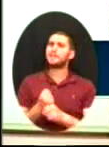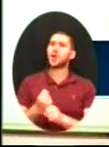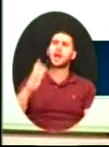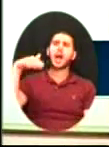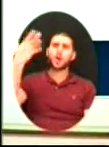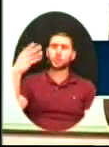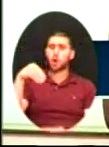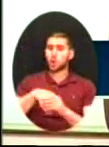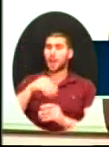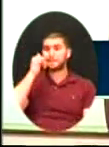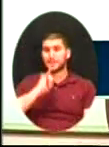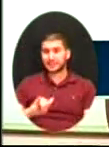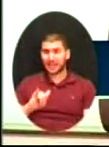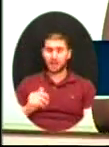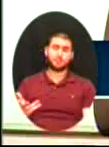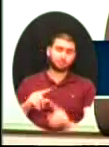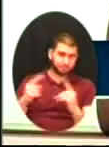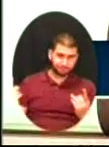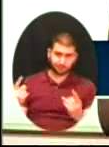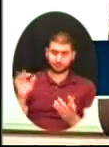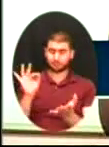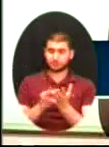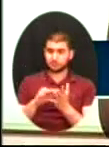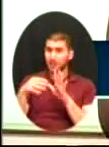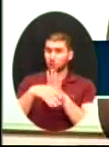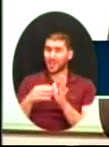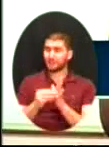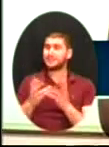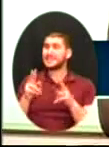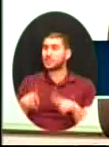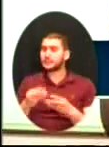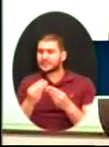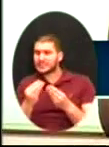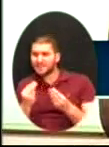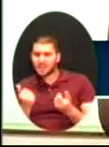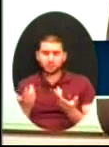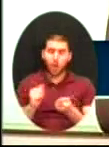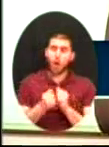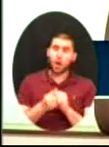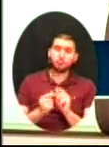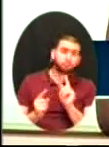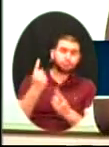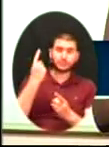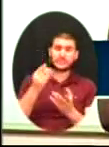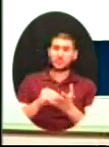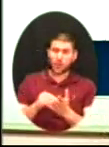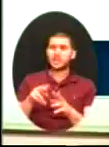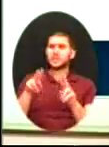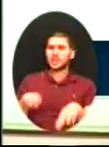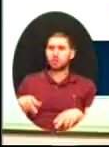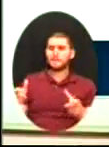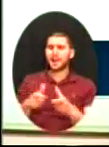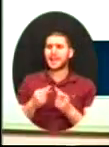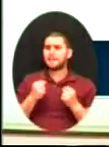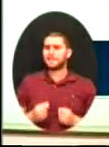חוץ, כולל מסעות, טיולים וכדומה. באותו נוהל נאמר שאם יש ספק, או בכל מקרה שמתעורר צורך, יש את